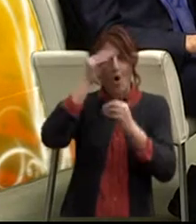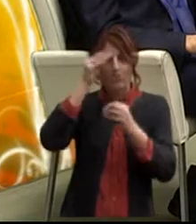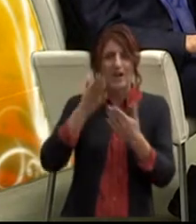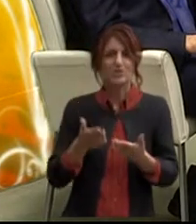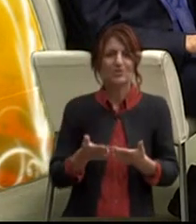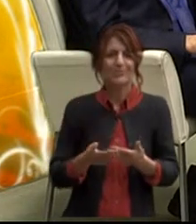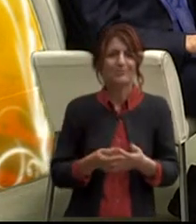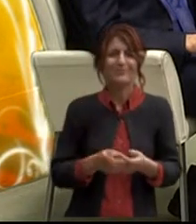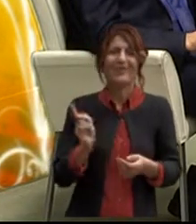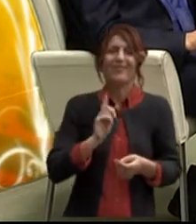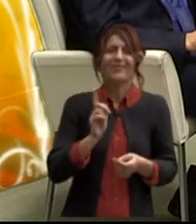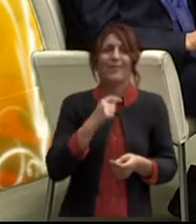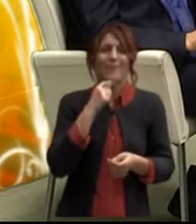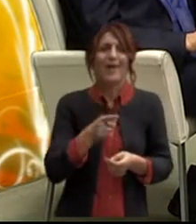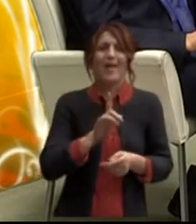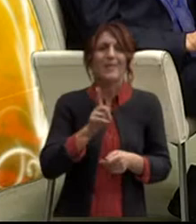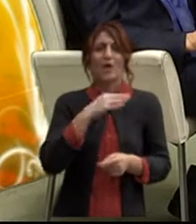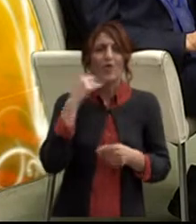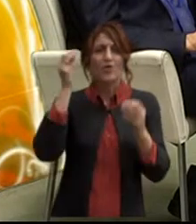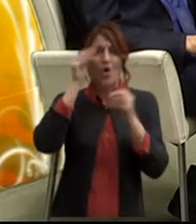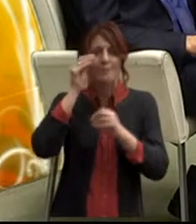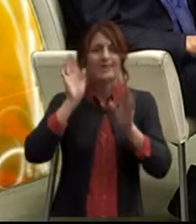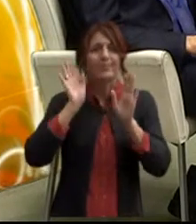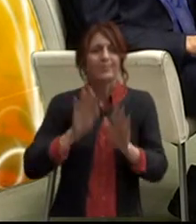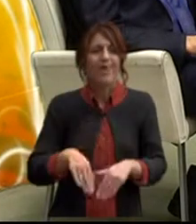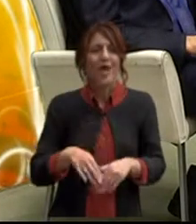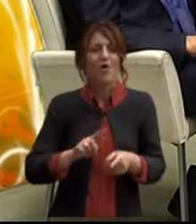da je nedovoljno obrazovanje, nego je obrazovanje,